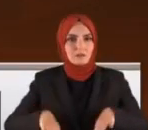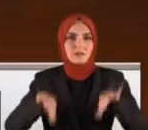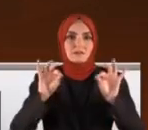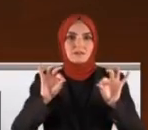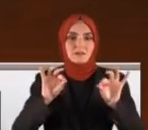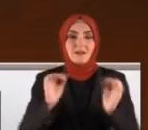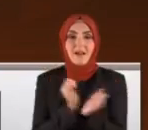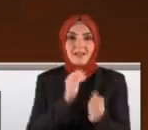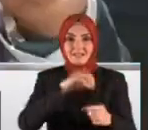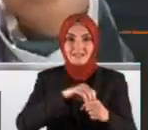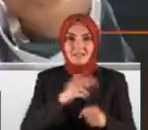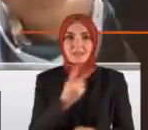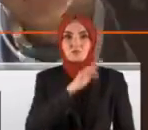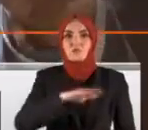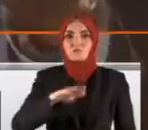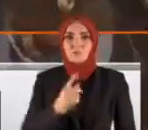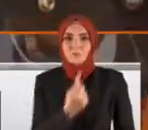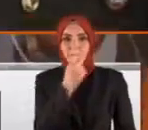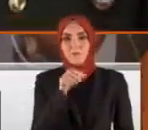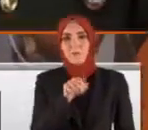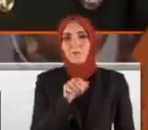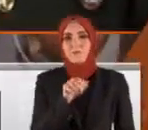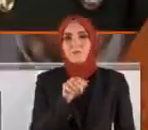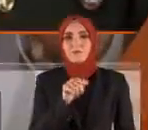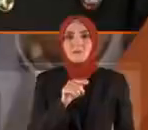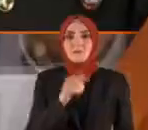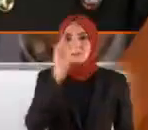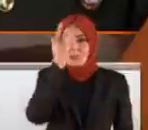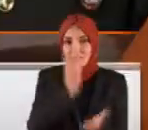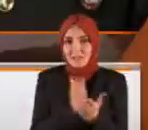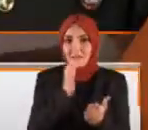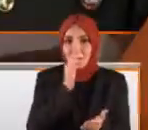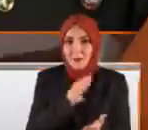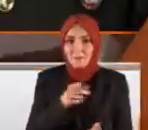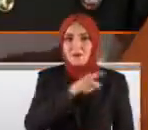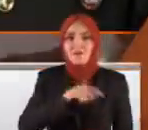iki çocuğundan biriydi. Şehadet haberi ailesini ve sevenlerini yasa boğdu.